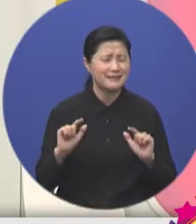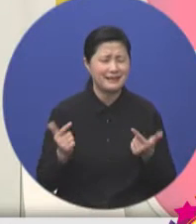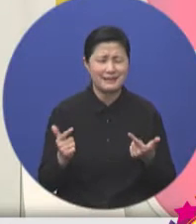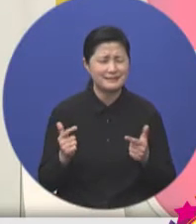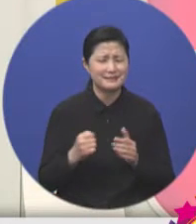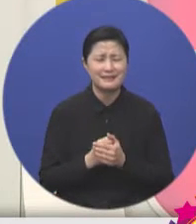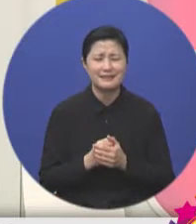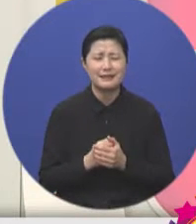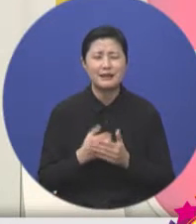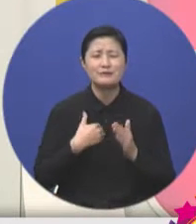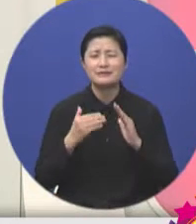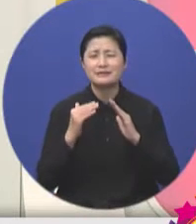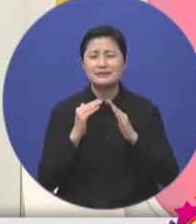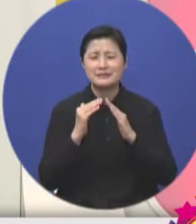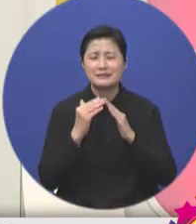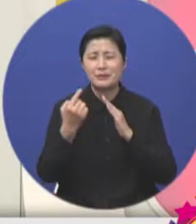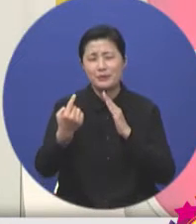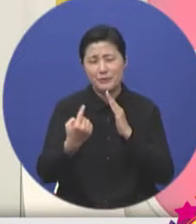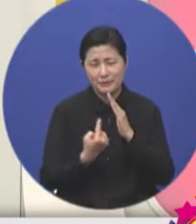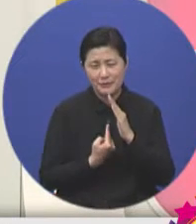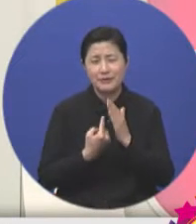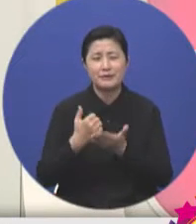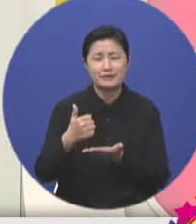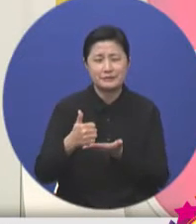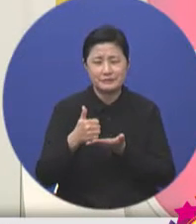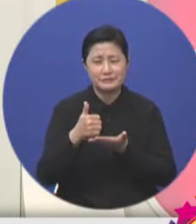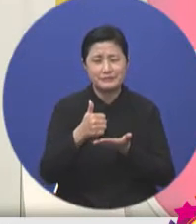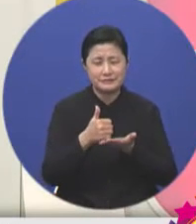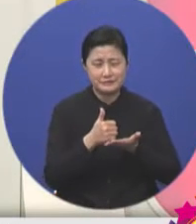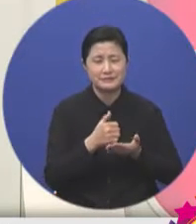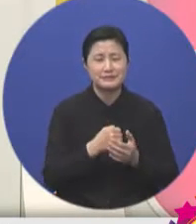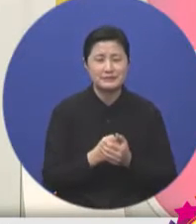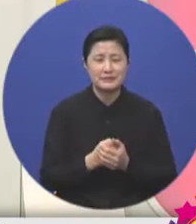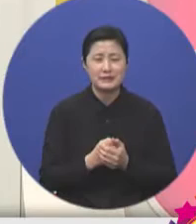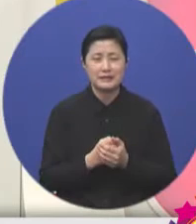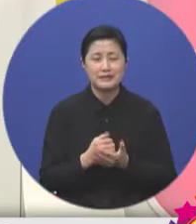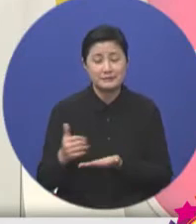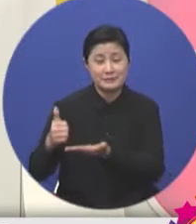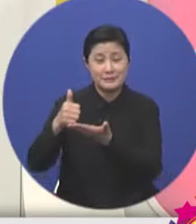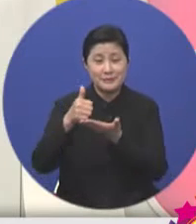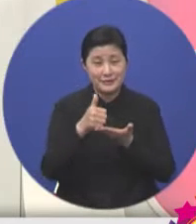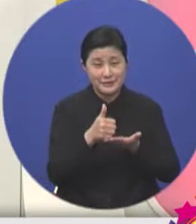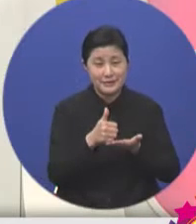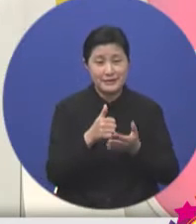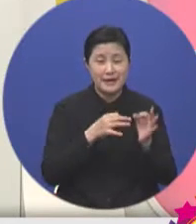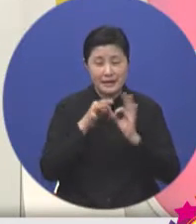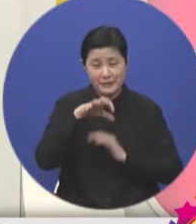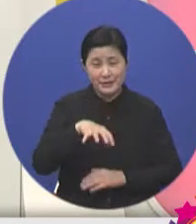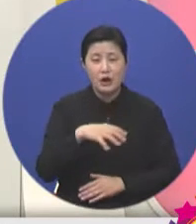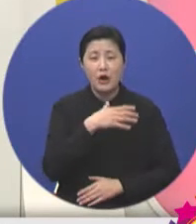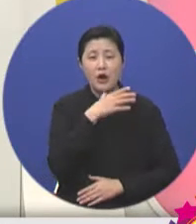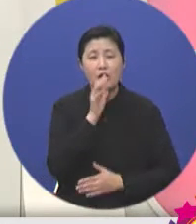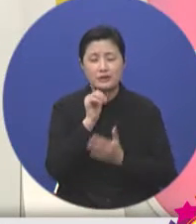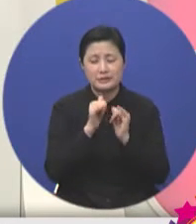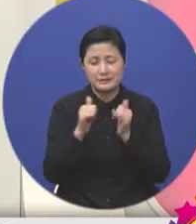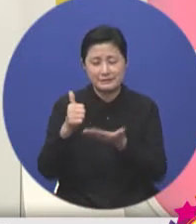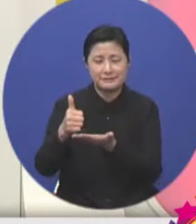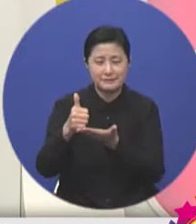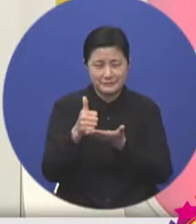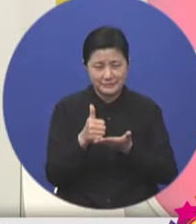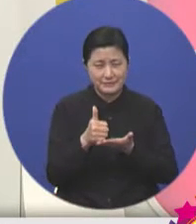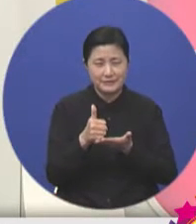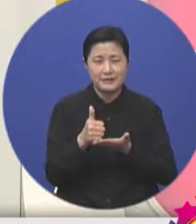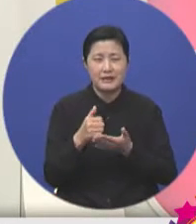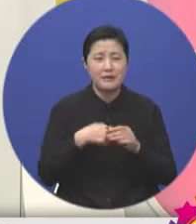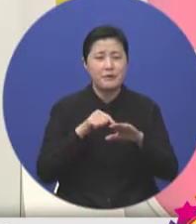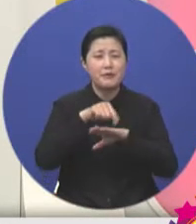우리 집으로 불러서 우리 모셔가자 합니다. 아, 우리 가게에다 모셔가지고 야. 어르신들을 모셔가자야지. 저희들은